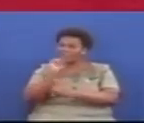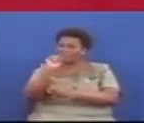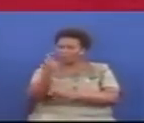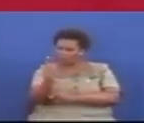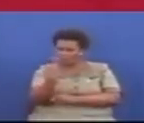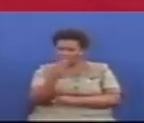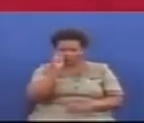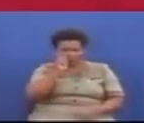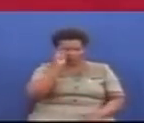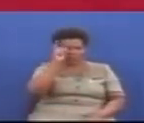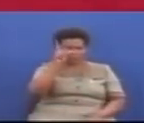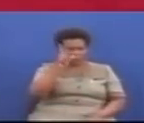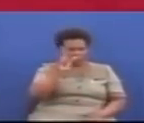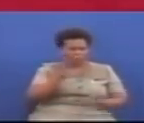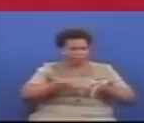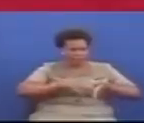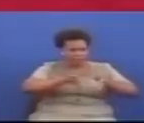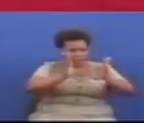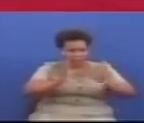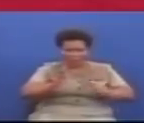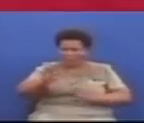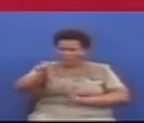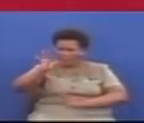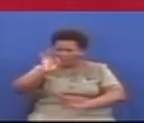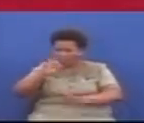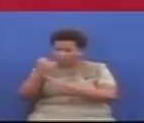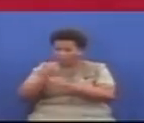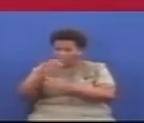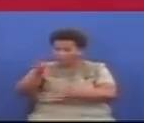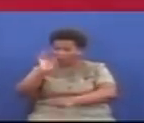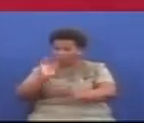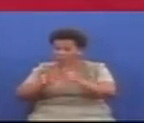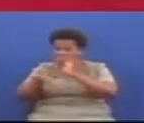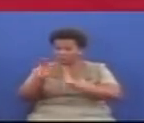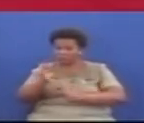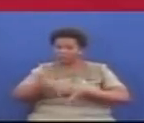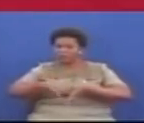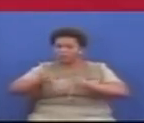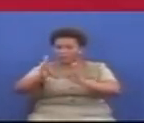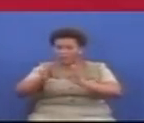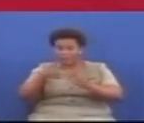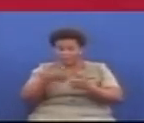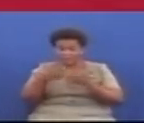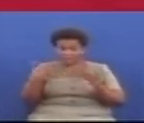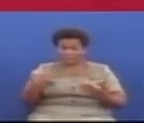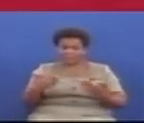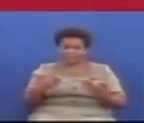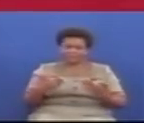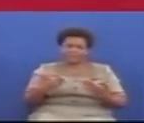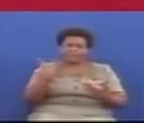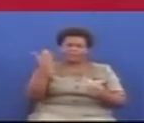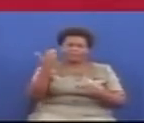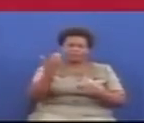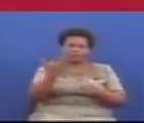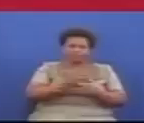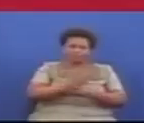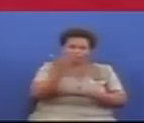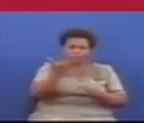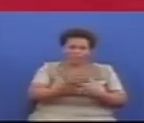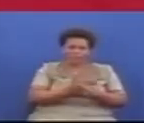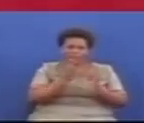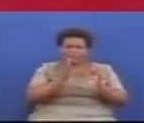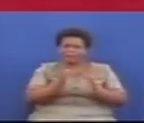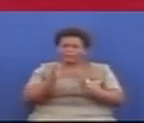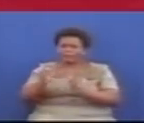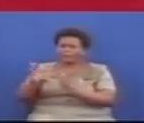zetu, kuzichambua barabara zetu, na hivi ninavyozungumza mheshimiwa spika, liko zoezi linaendelea kule Morogoro kwa ajili ya kuzipanga barabara zetu